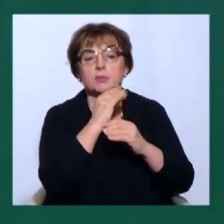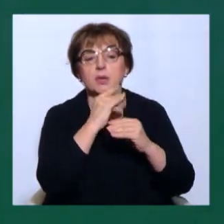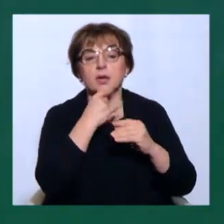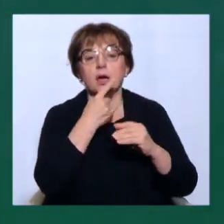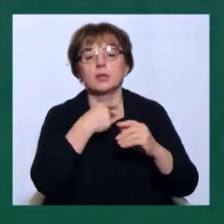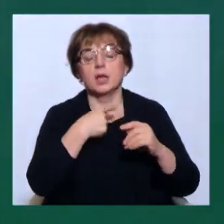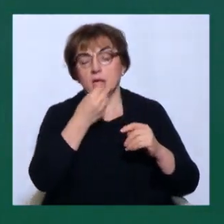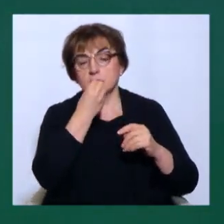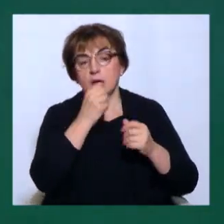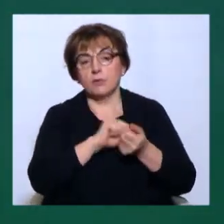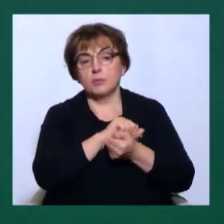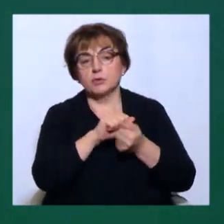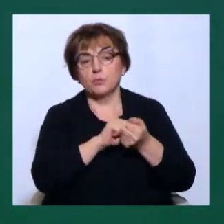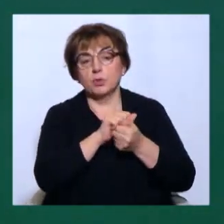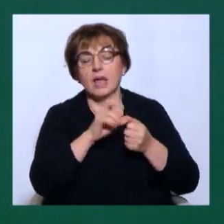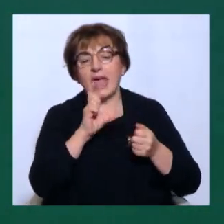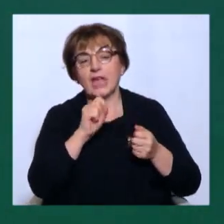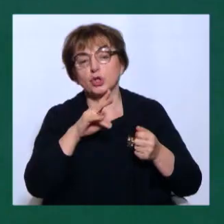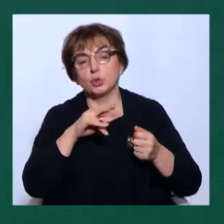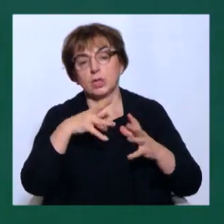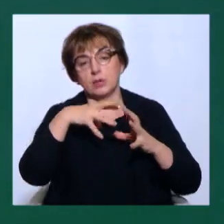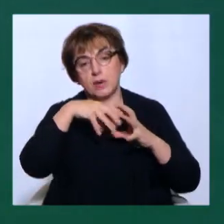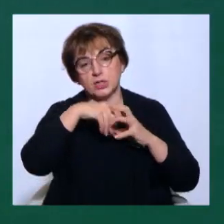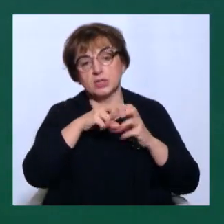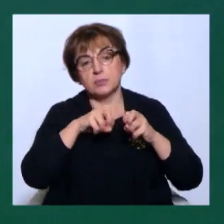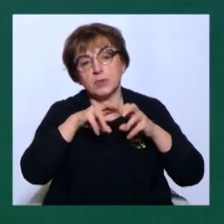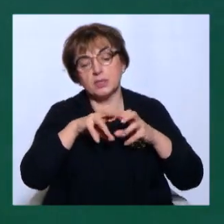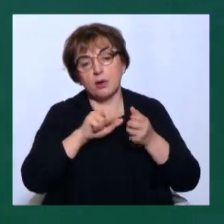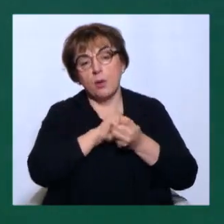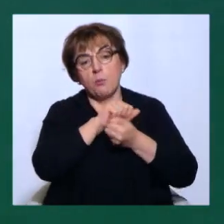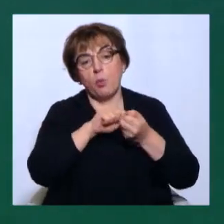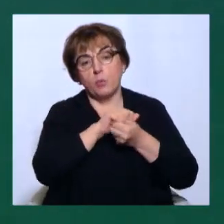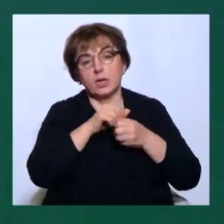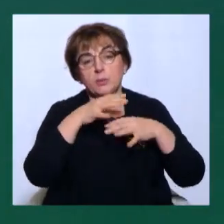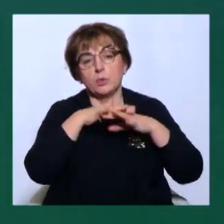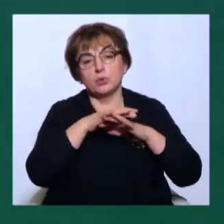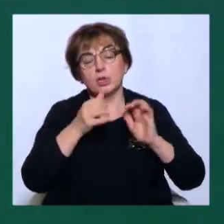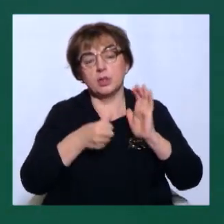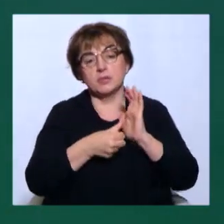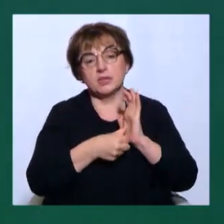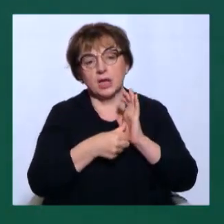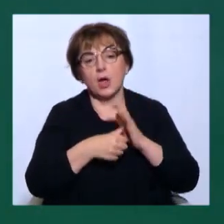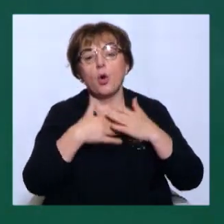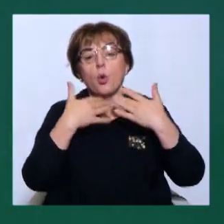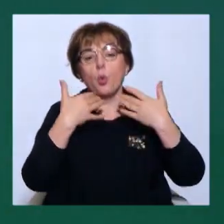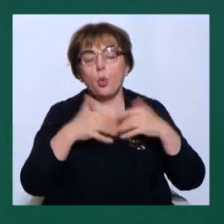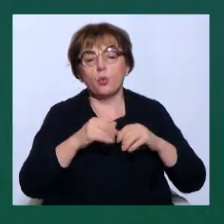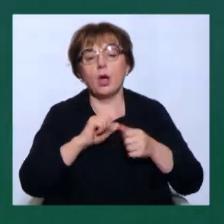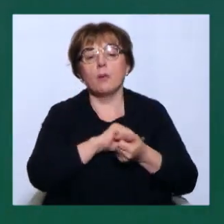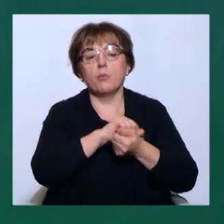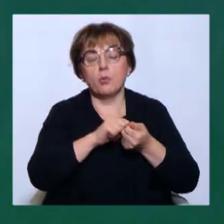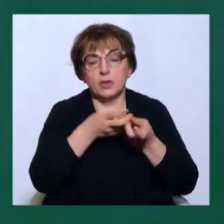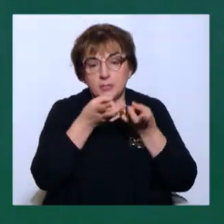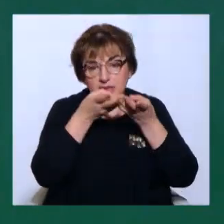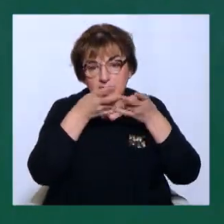საკვების მონელება ენტოდერმაში არსებული მომნელებელი უჯრედების მიერ. რაც შეეხება მომნელებელი